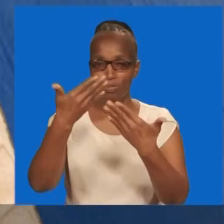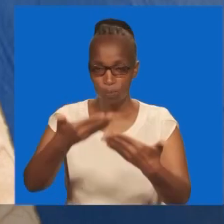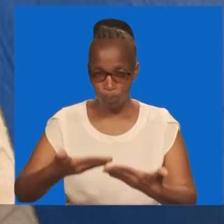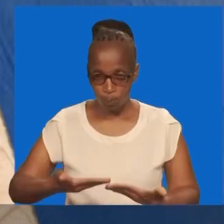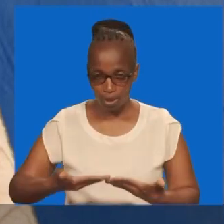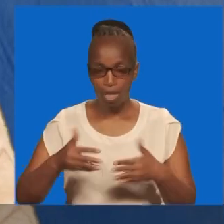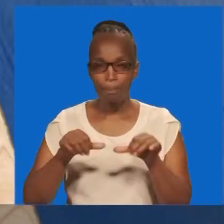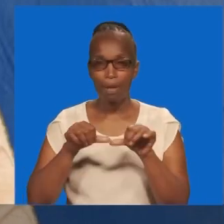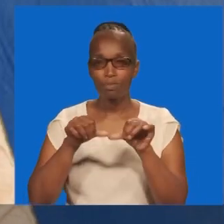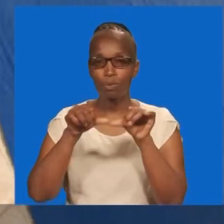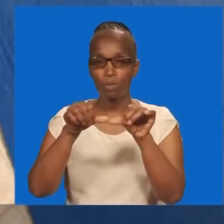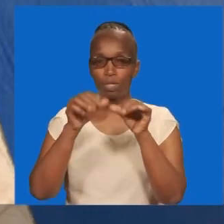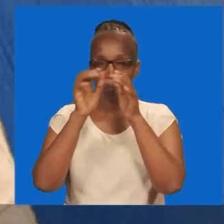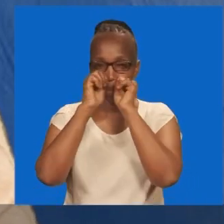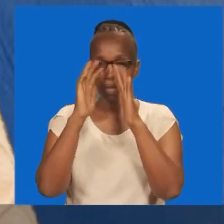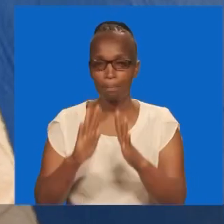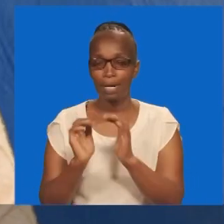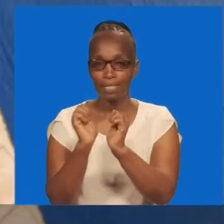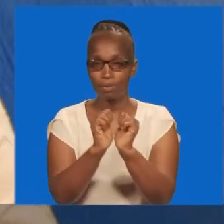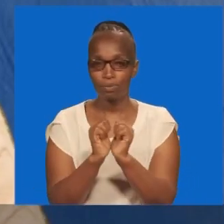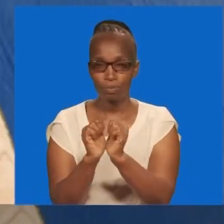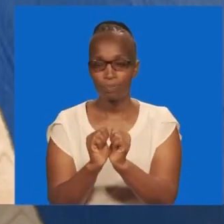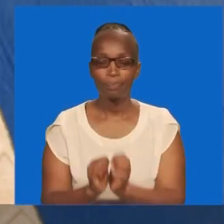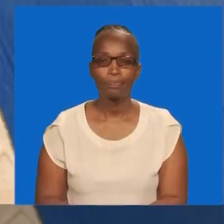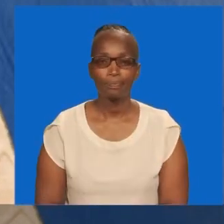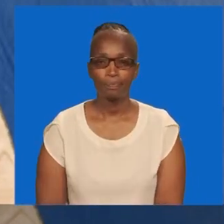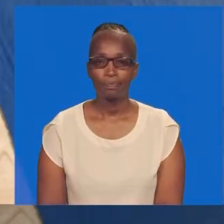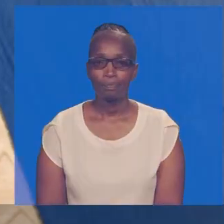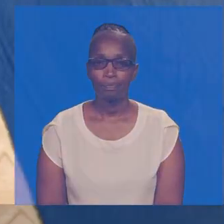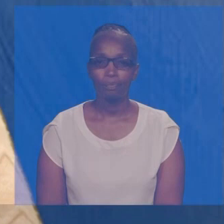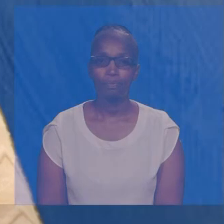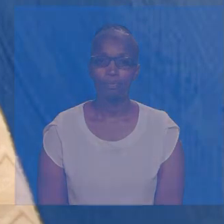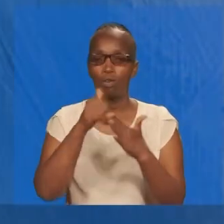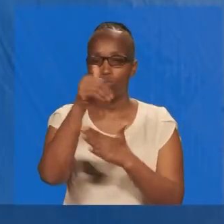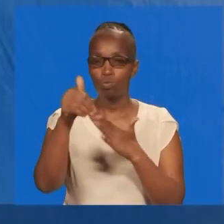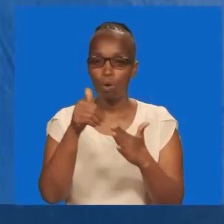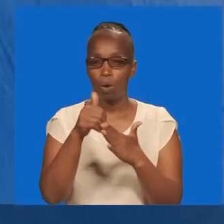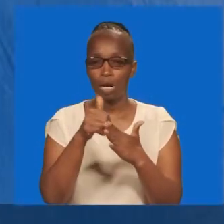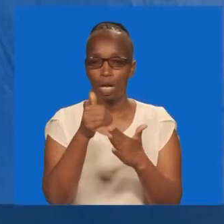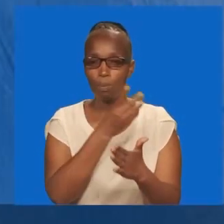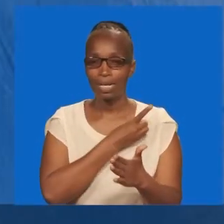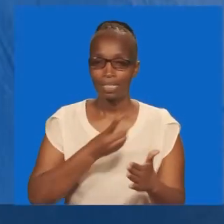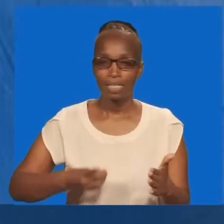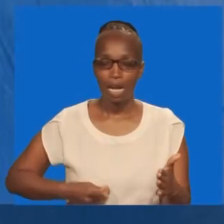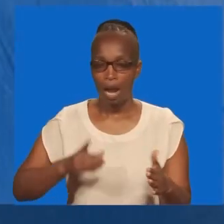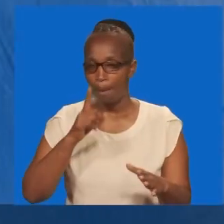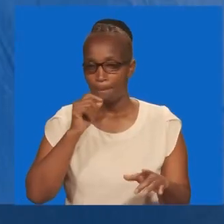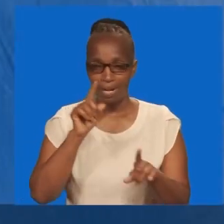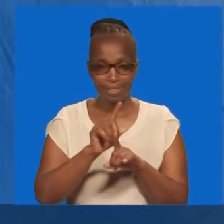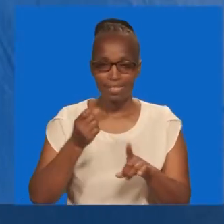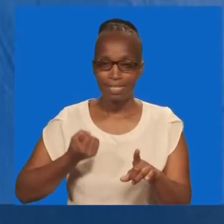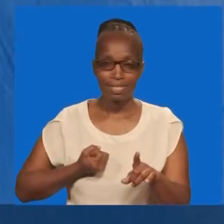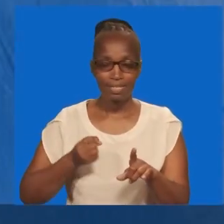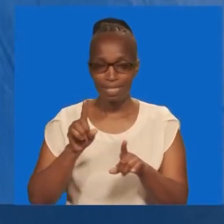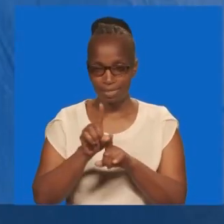baraka. Basi karibia ili tukaweze na kubarikiwa pamoja. Mpendo wa mtazamaji